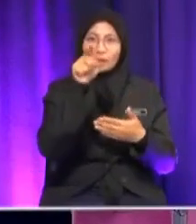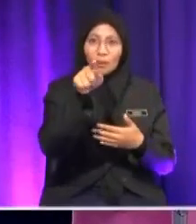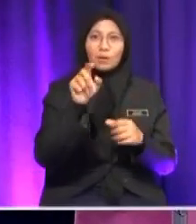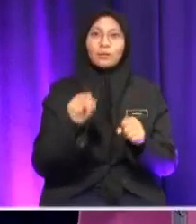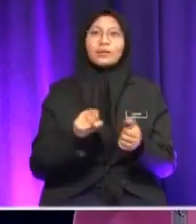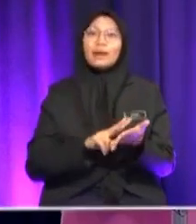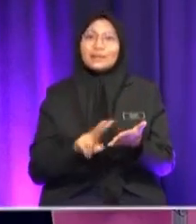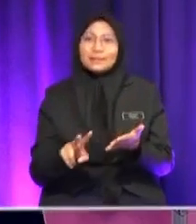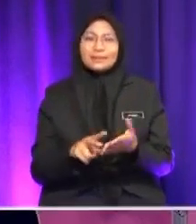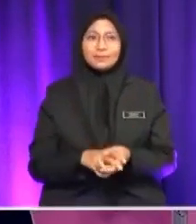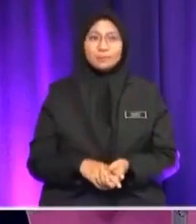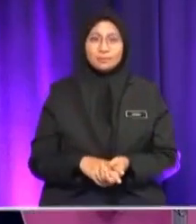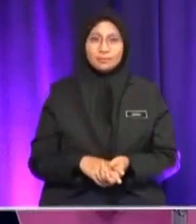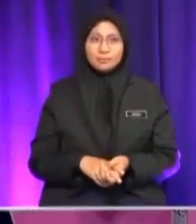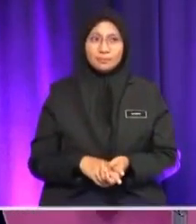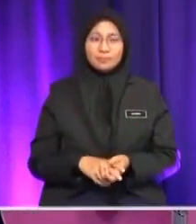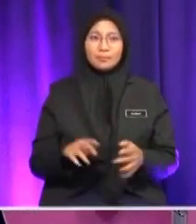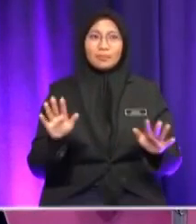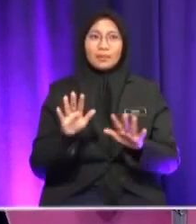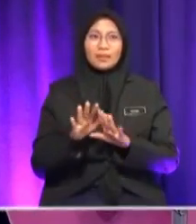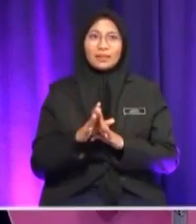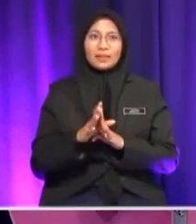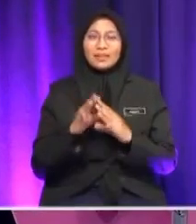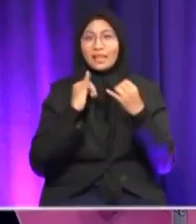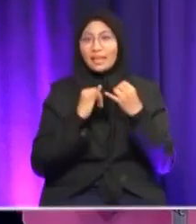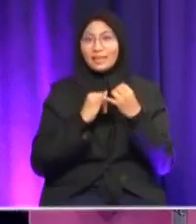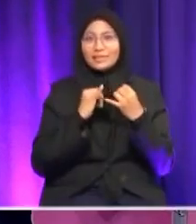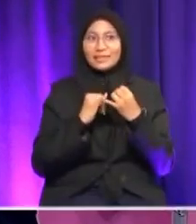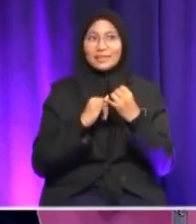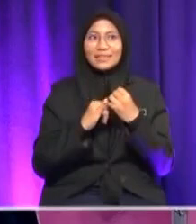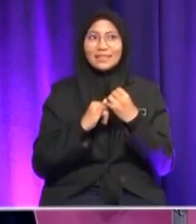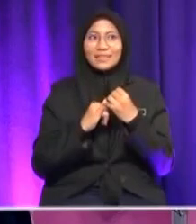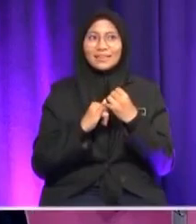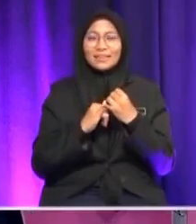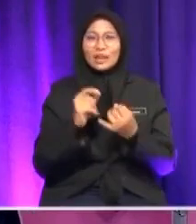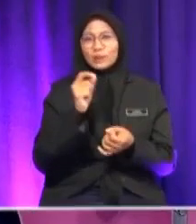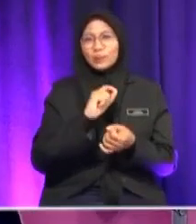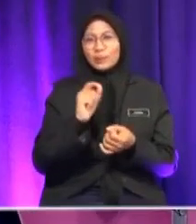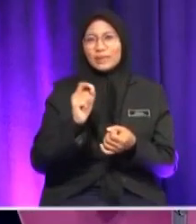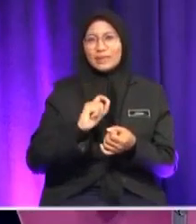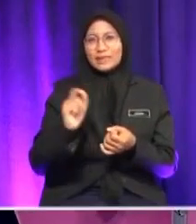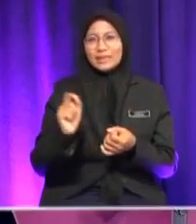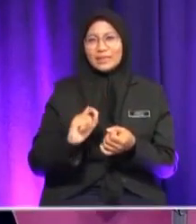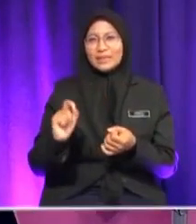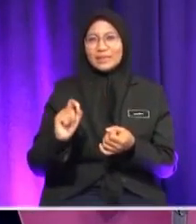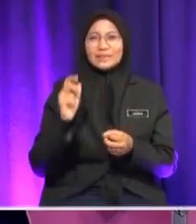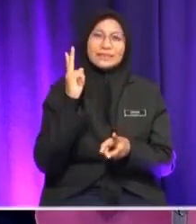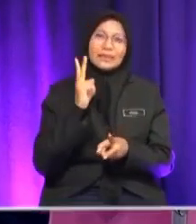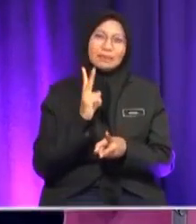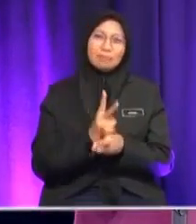yang seterusnya pula, yang terakhir, jarangnya ramai dalam kalangan kita akan buat mendokumentasikan perbelanjaan